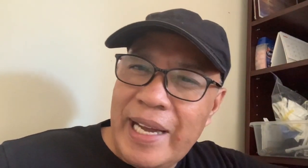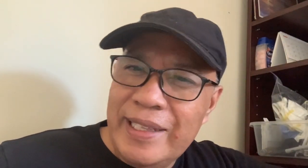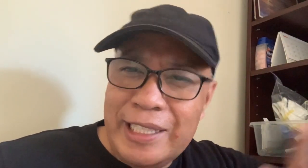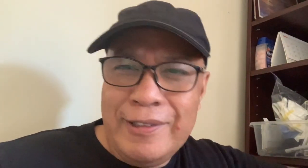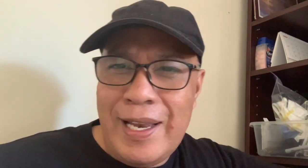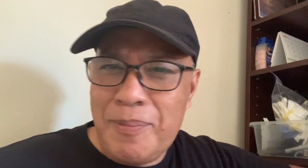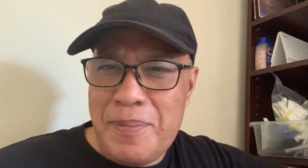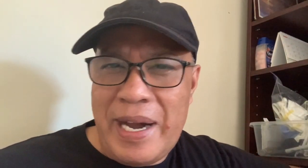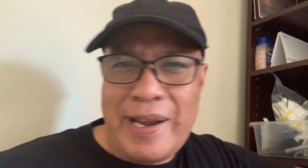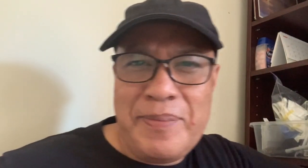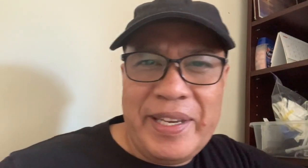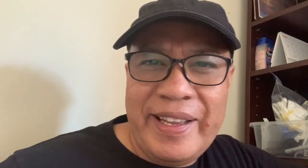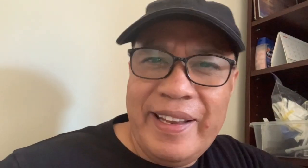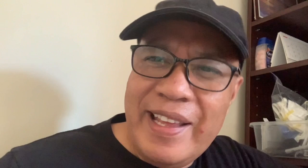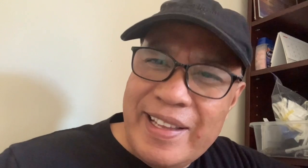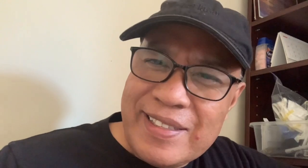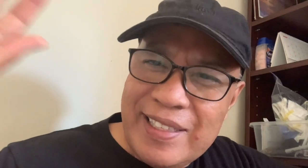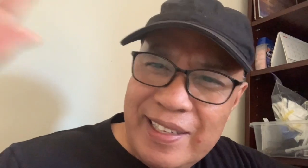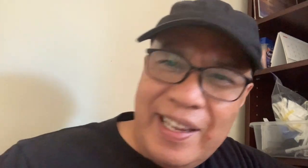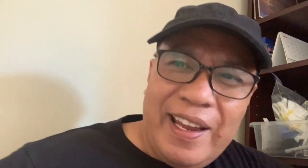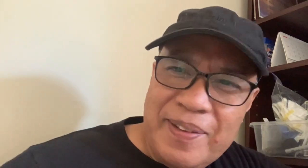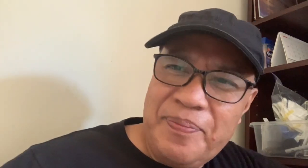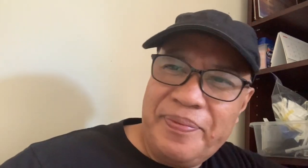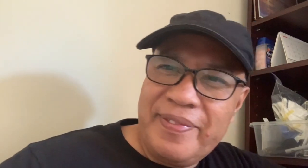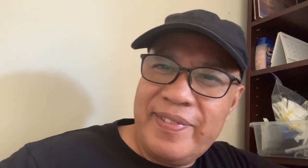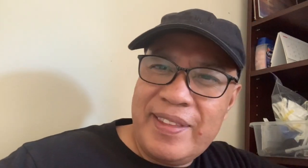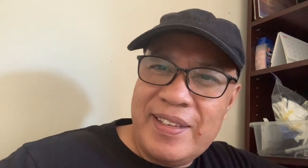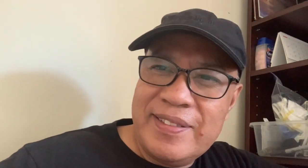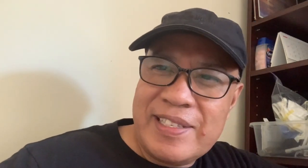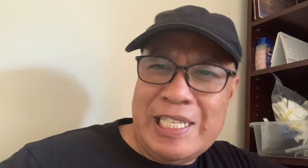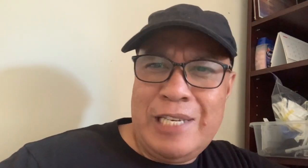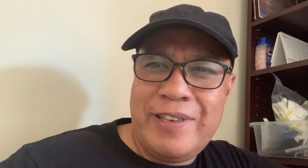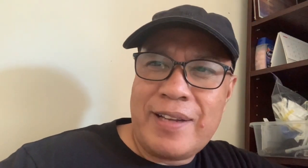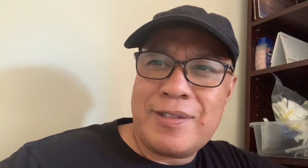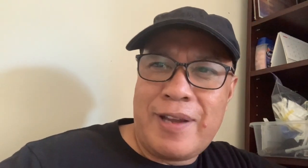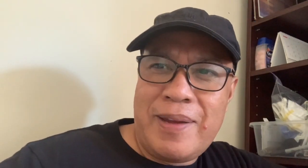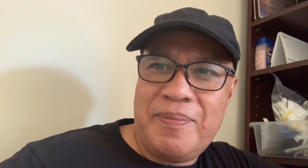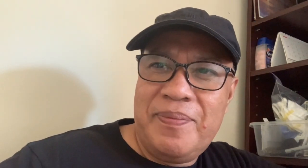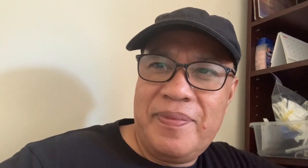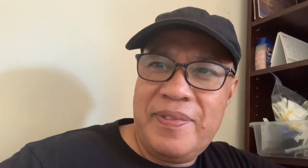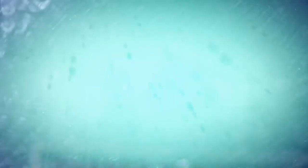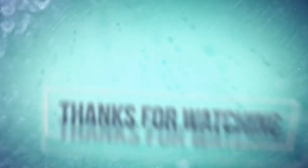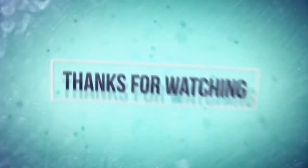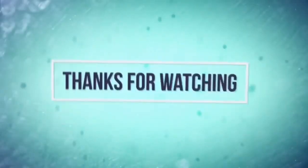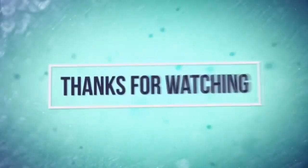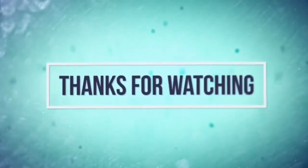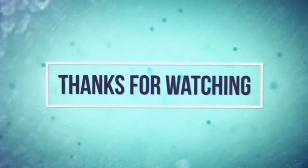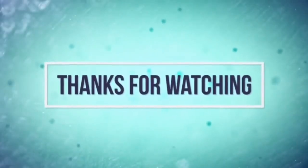hanggang dito na lang po mga kaibigan. Sige, see you next time.